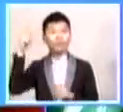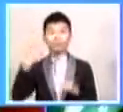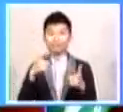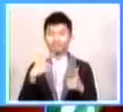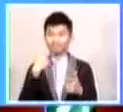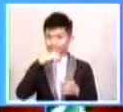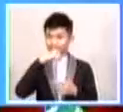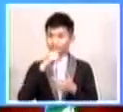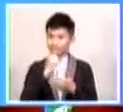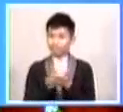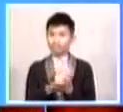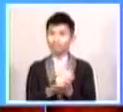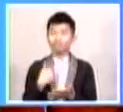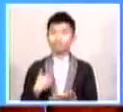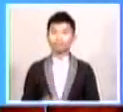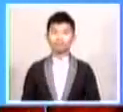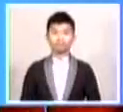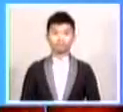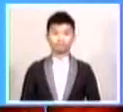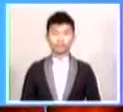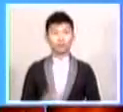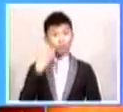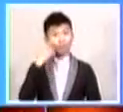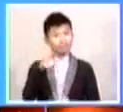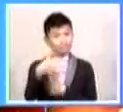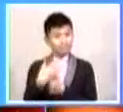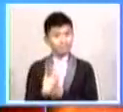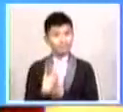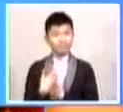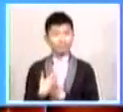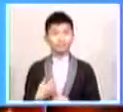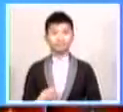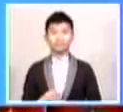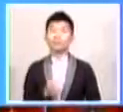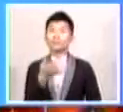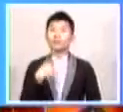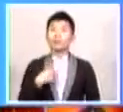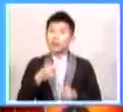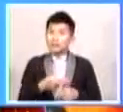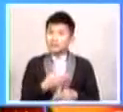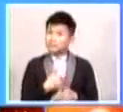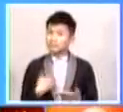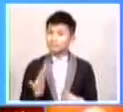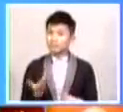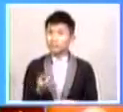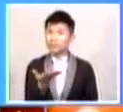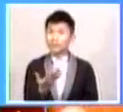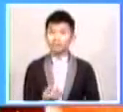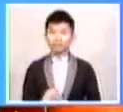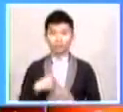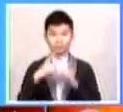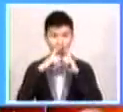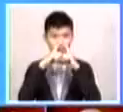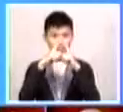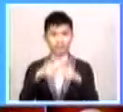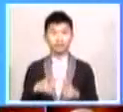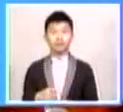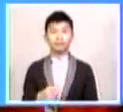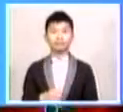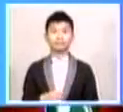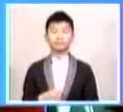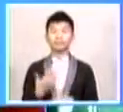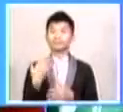对做得到。如果你问我为什么我有这样的信心，我会说，因为过